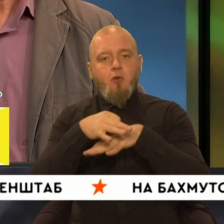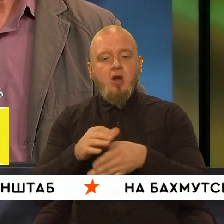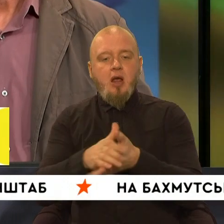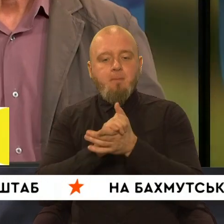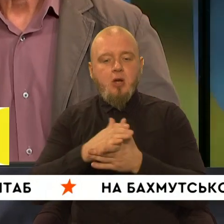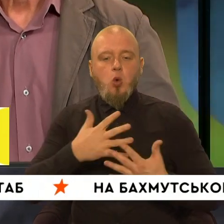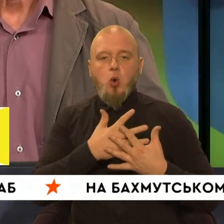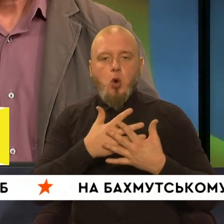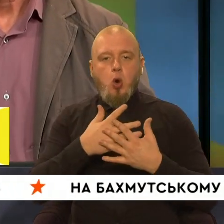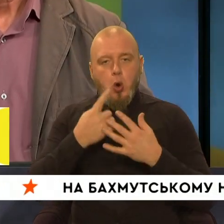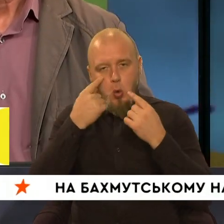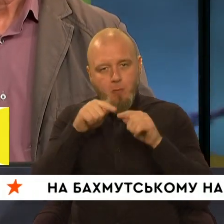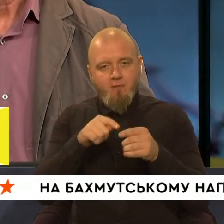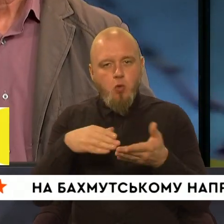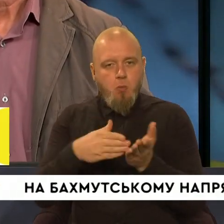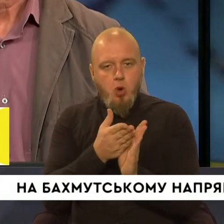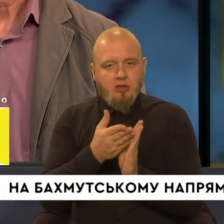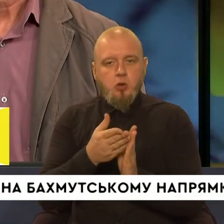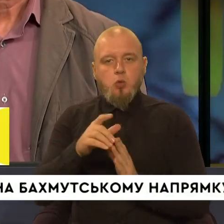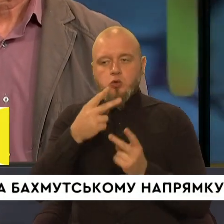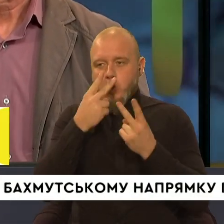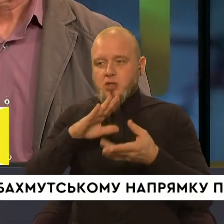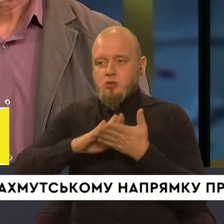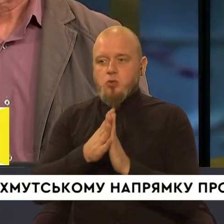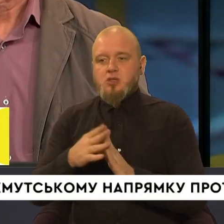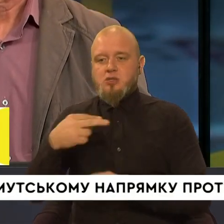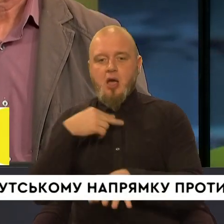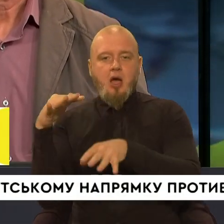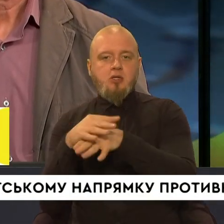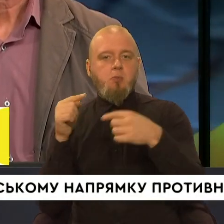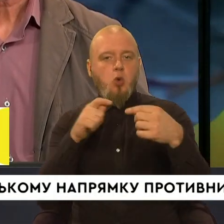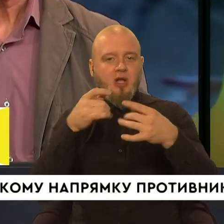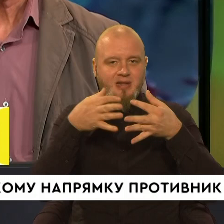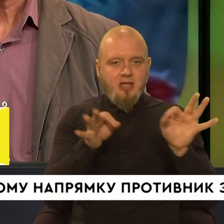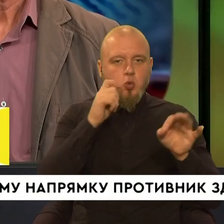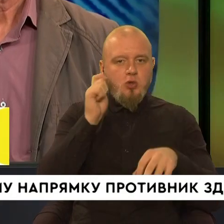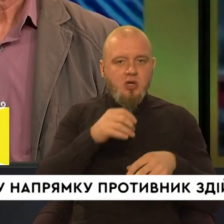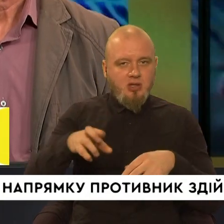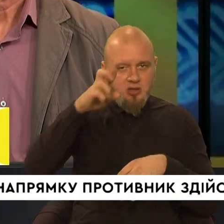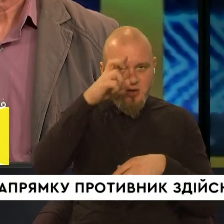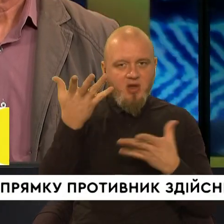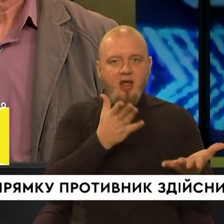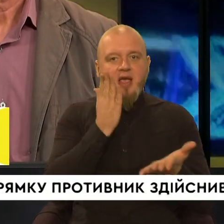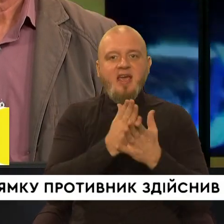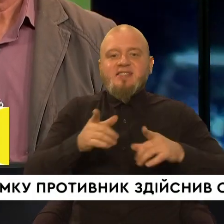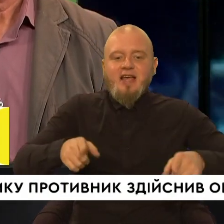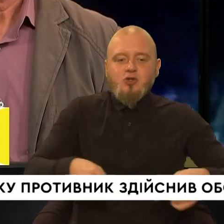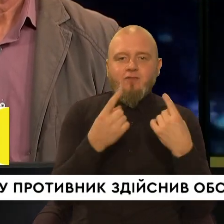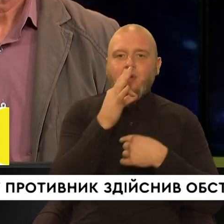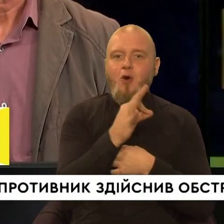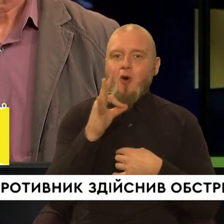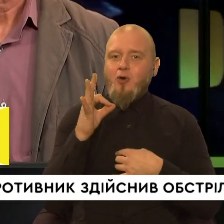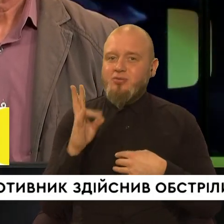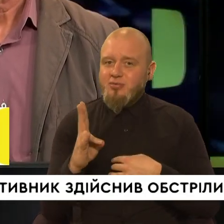політику з огляду на ситуацію з агресією проти незалежної української держави, яка є засновником